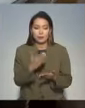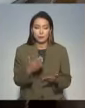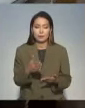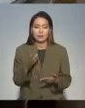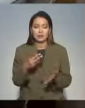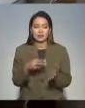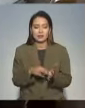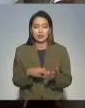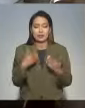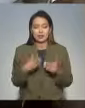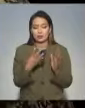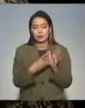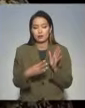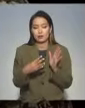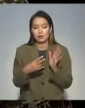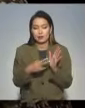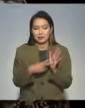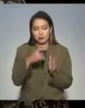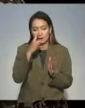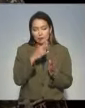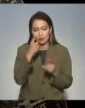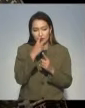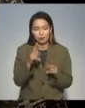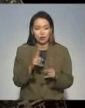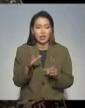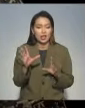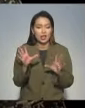герой 97 казахстанец заявляет, нет в жизни